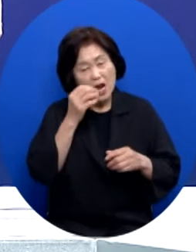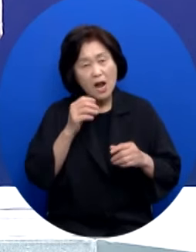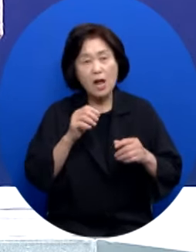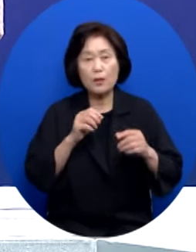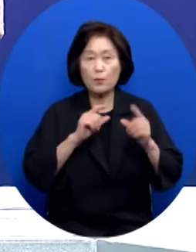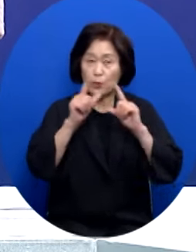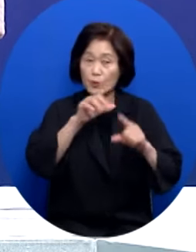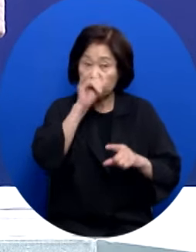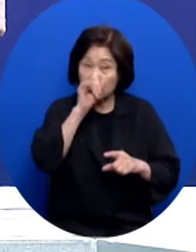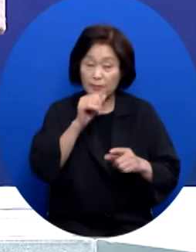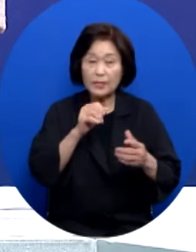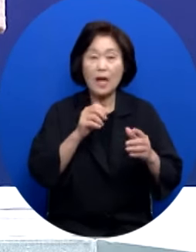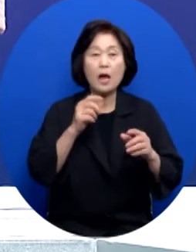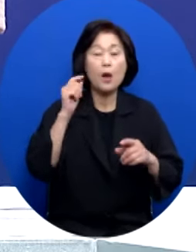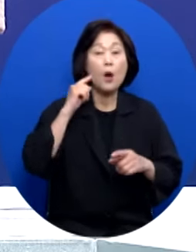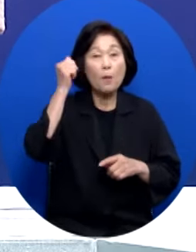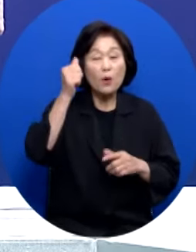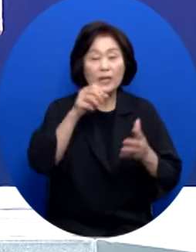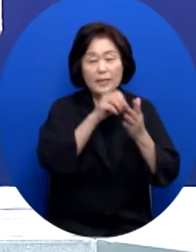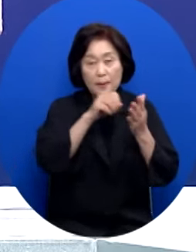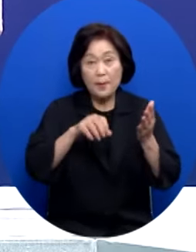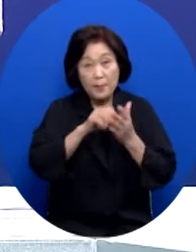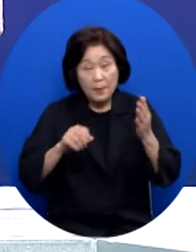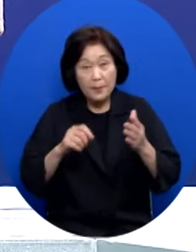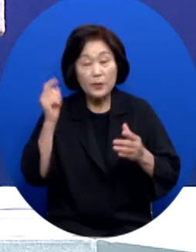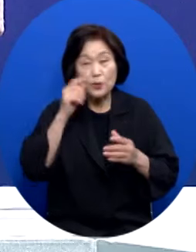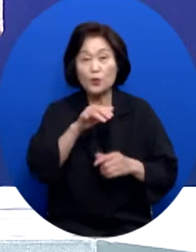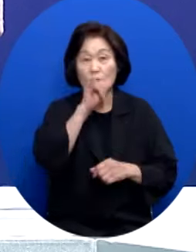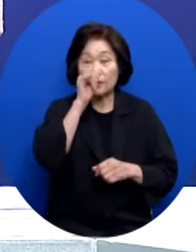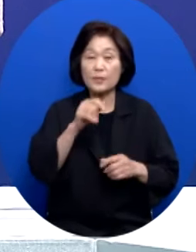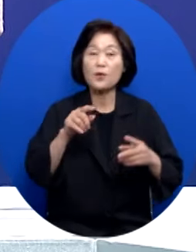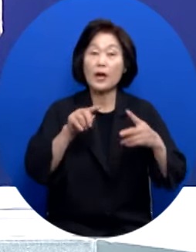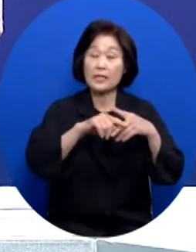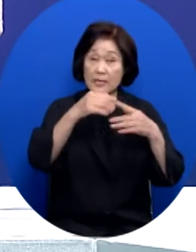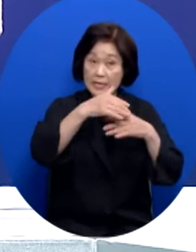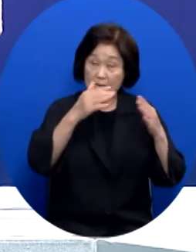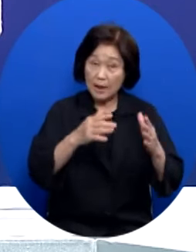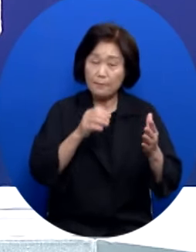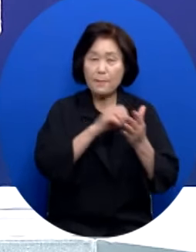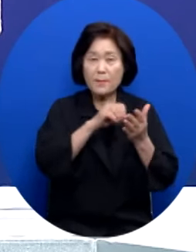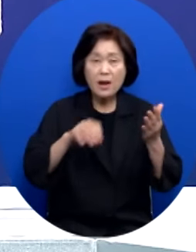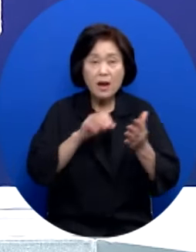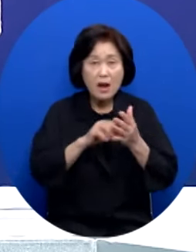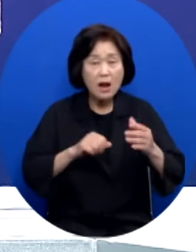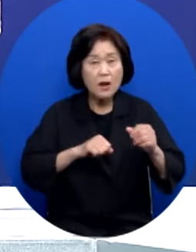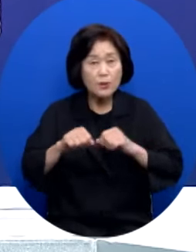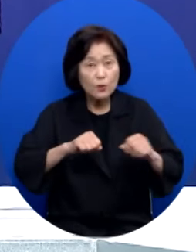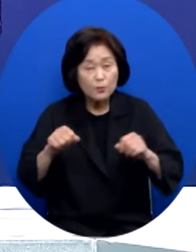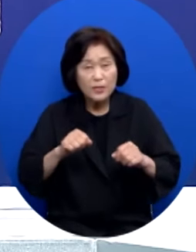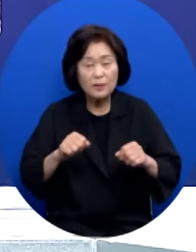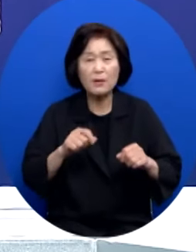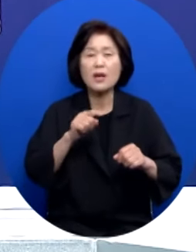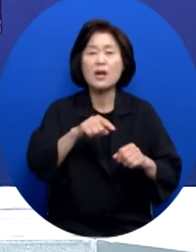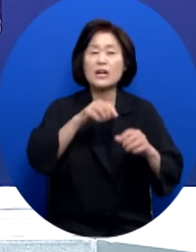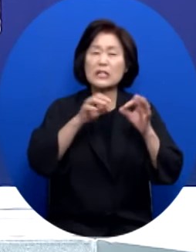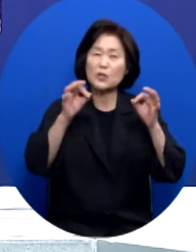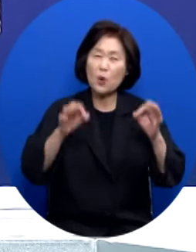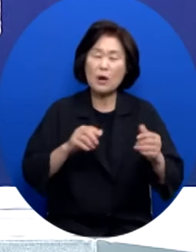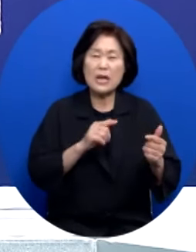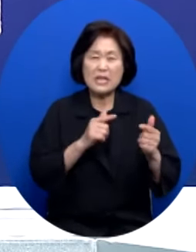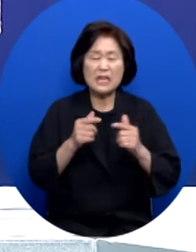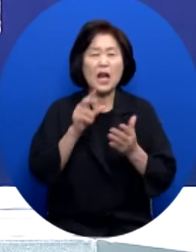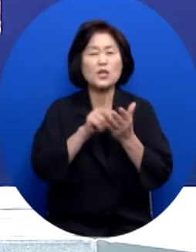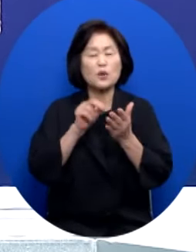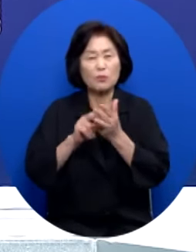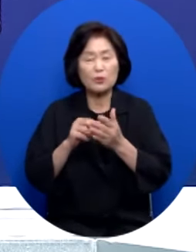움직임이 가속화하고 있는 건데요 일각에서는 이와 같은 다락방 탈퇴 움직임이 그간 내부에서 굶어 있던 협회의